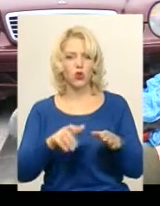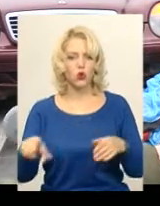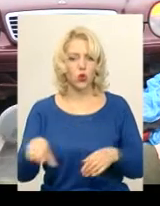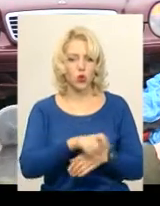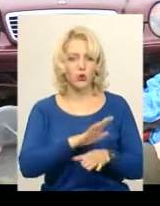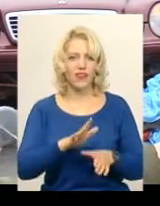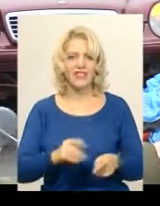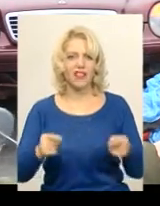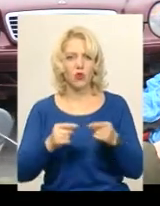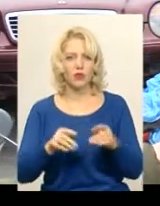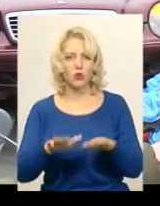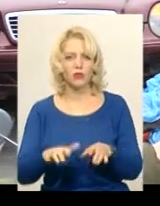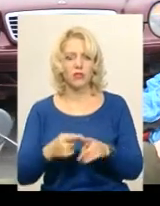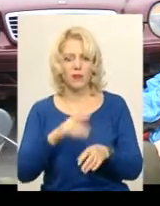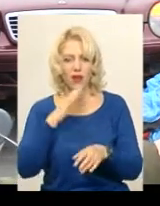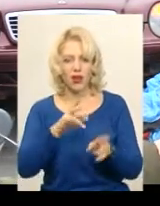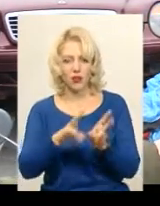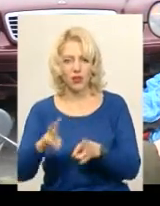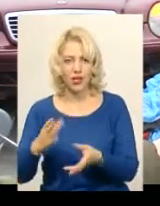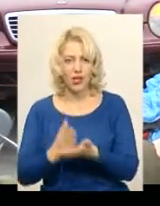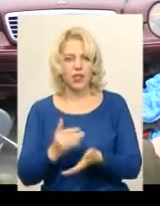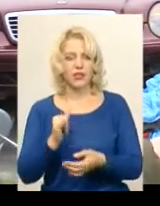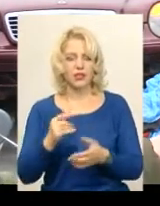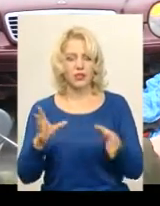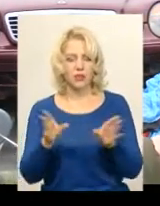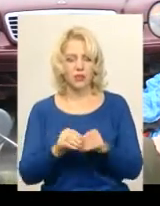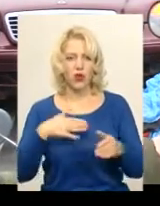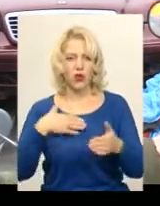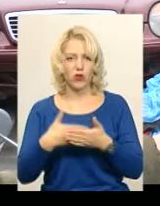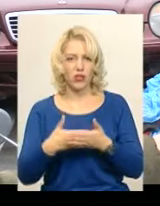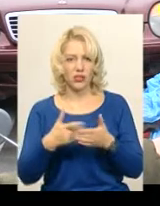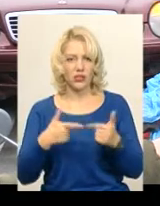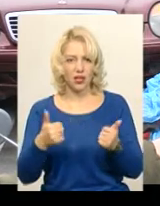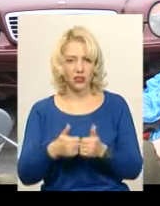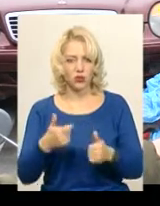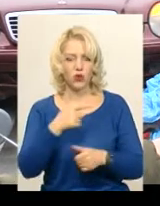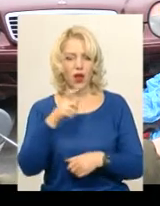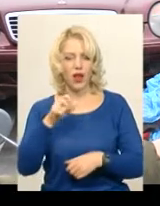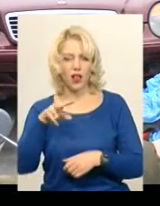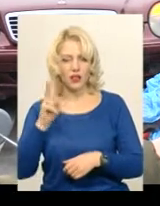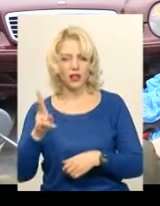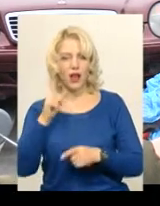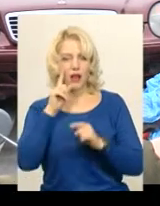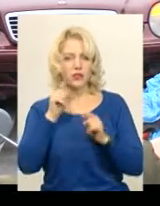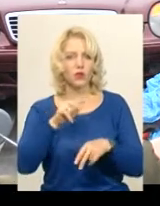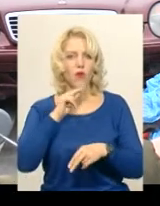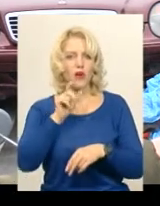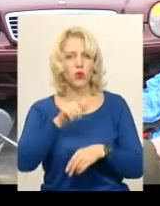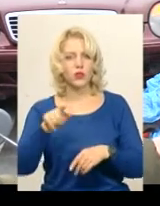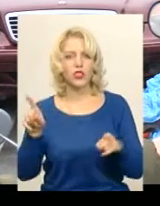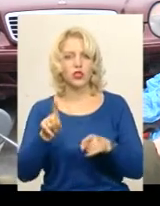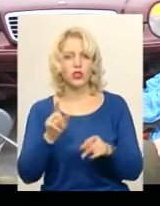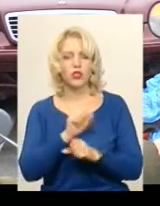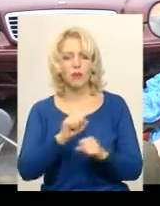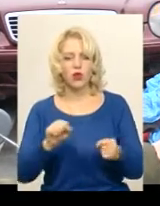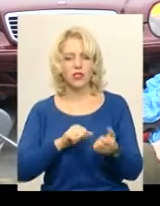закінчується дорожньо-транспортними пригодами. І сьогодні спільно з громадською організацією «Халк» ми все ж таки акцентуємо увагу наших людей про те, що ним